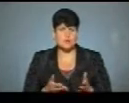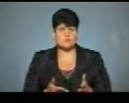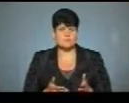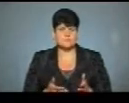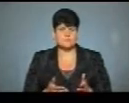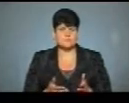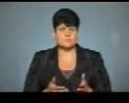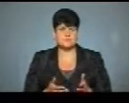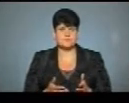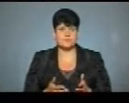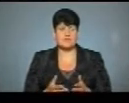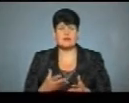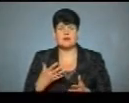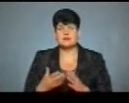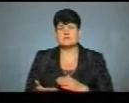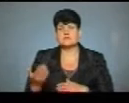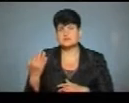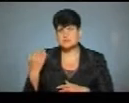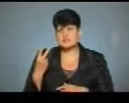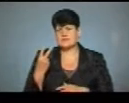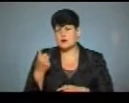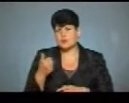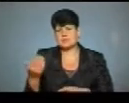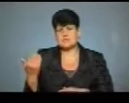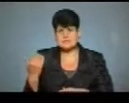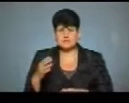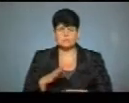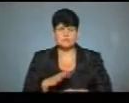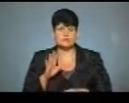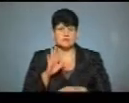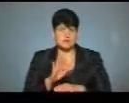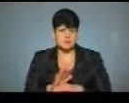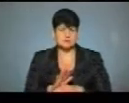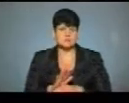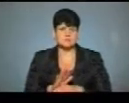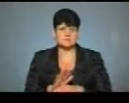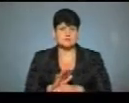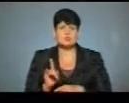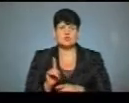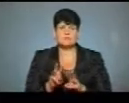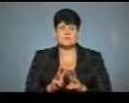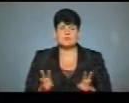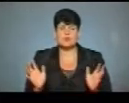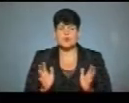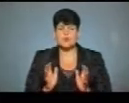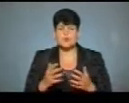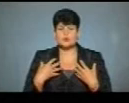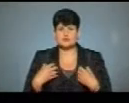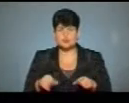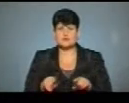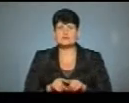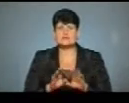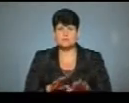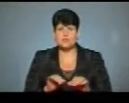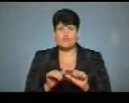на початку програми? Свій час, 2 роки тому, був виданий наказ, що Міністерство охорони здоров'я, зокрема, також,